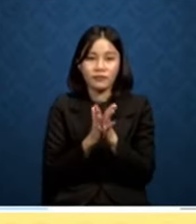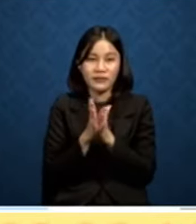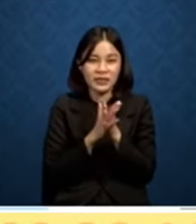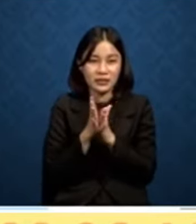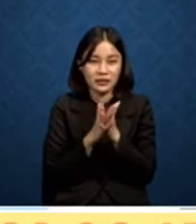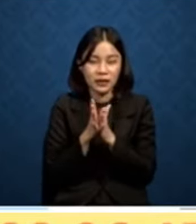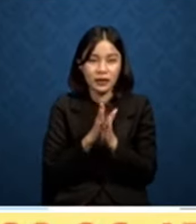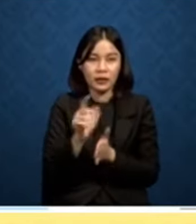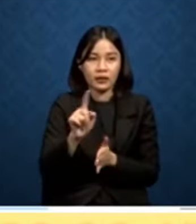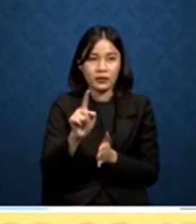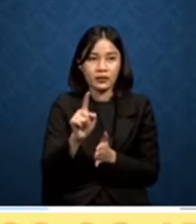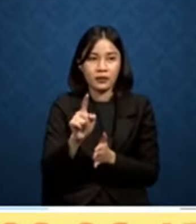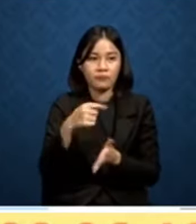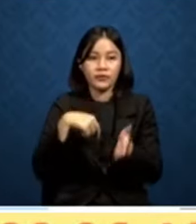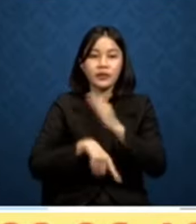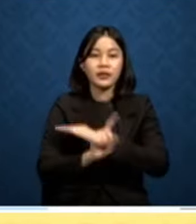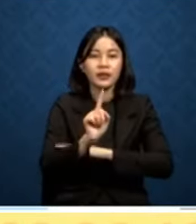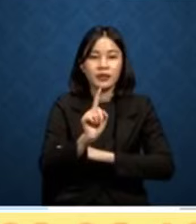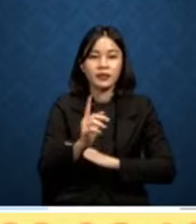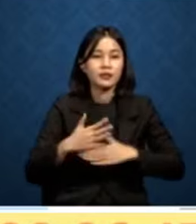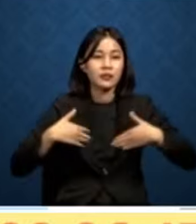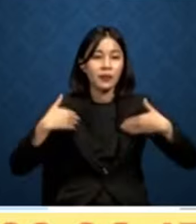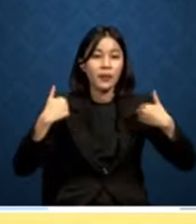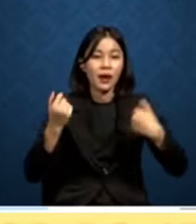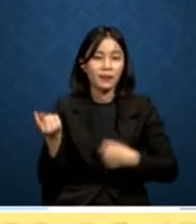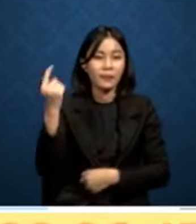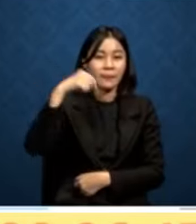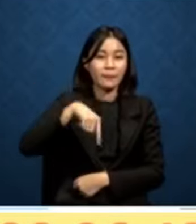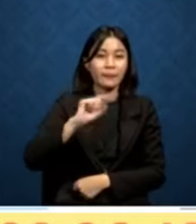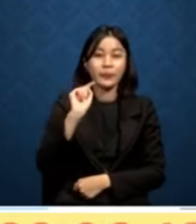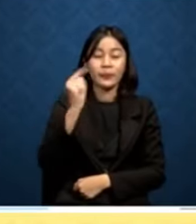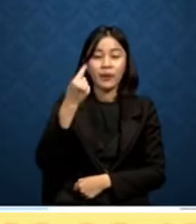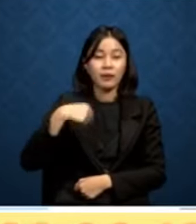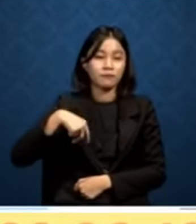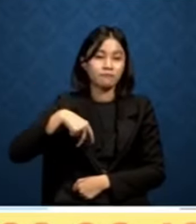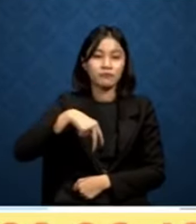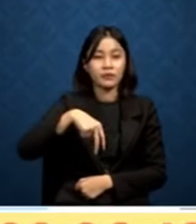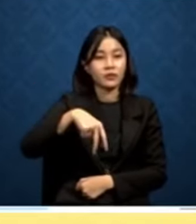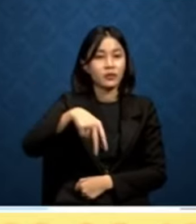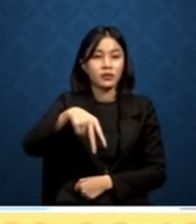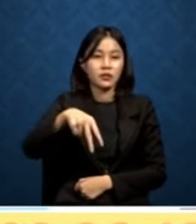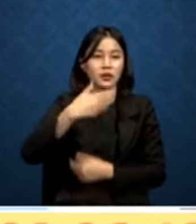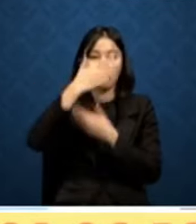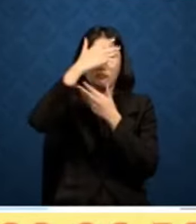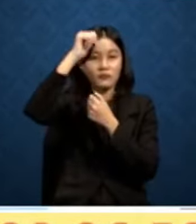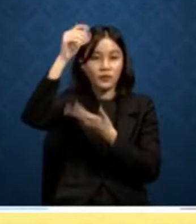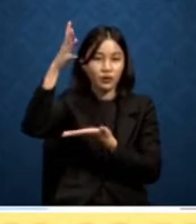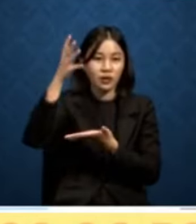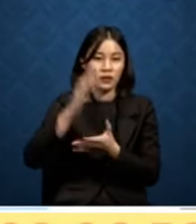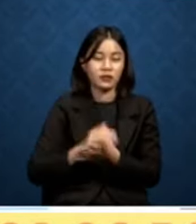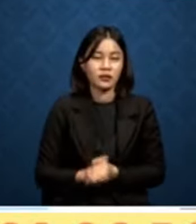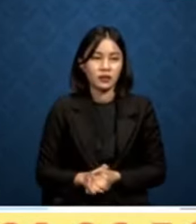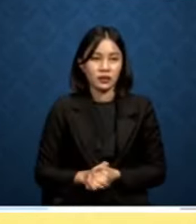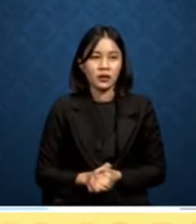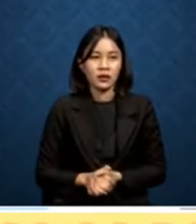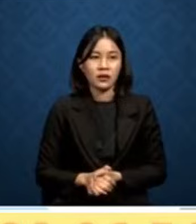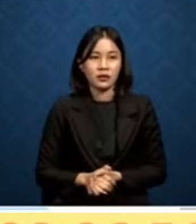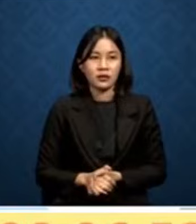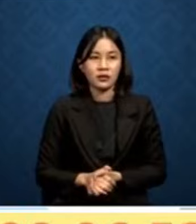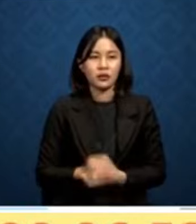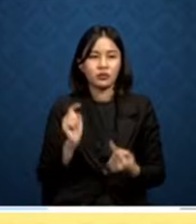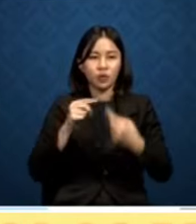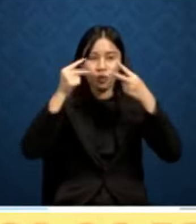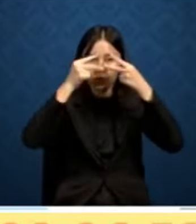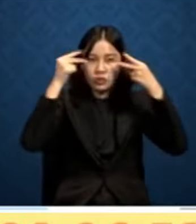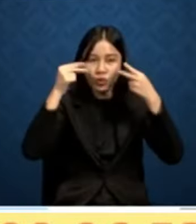เขาก็หนีไปสบายสบายแล้วก็กลับมาเดินรอยหนารอยตาเพรนั้นเนี่ยในเมอมัเป็อาชย